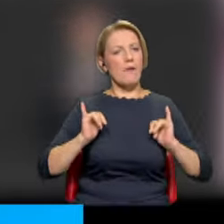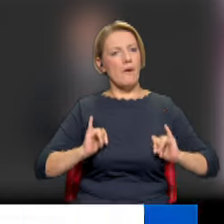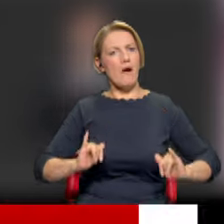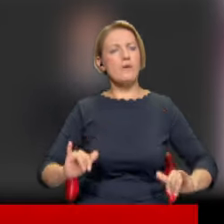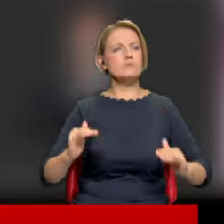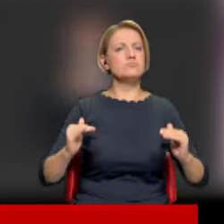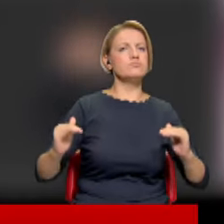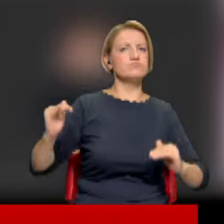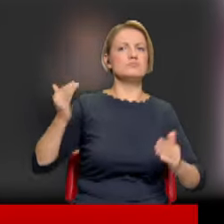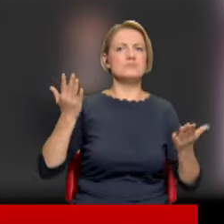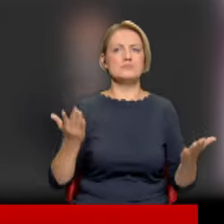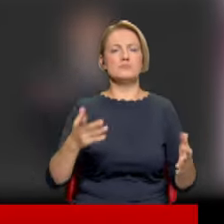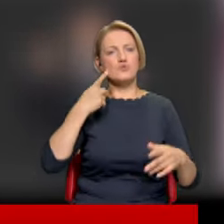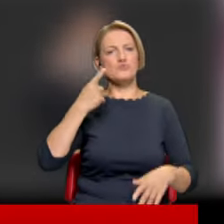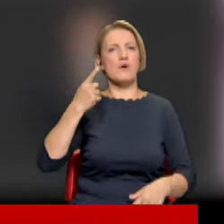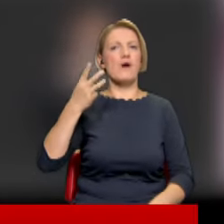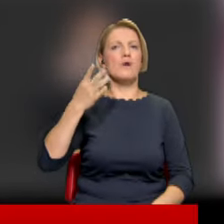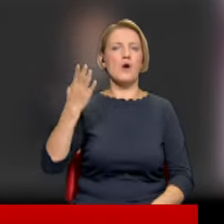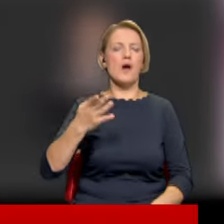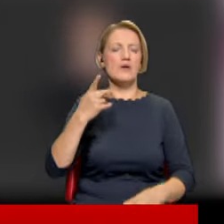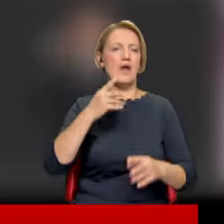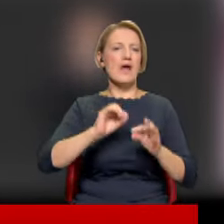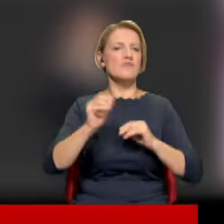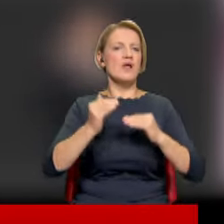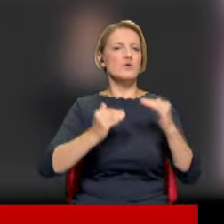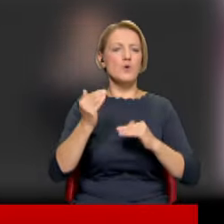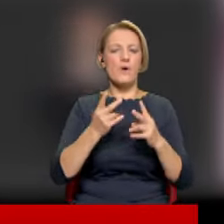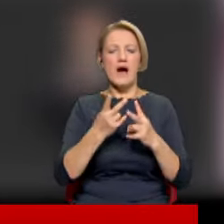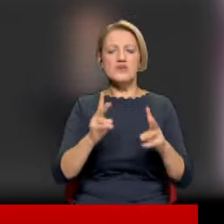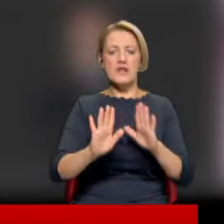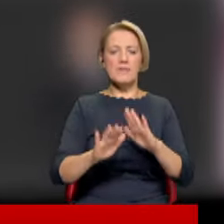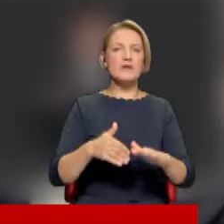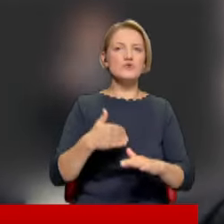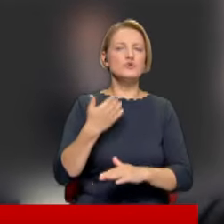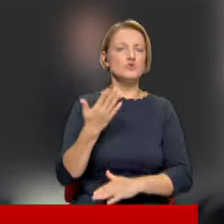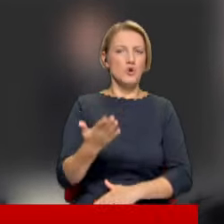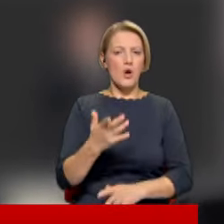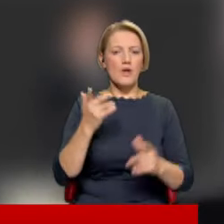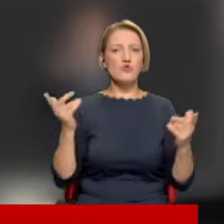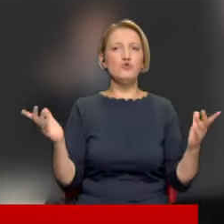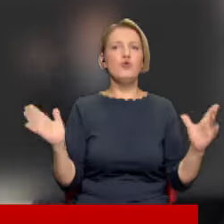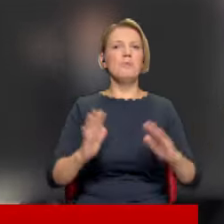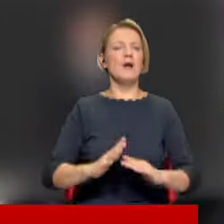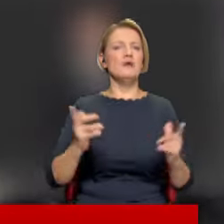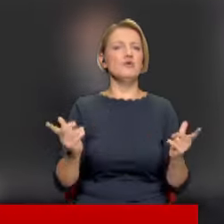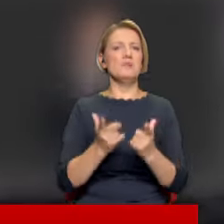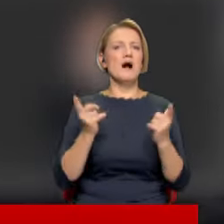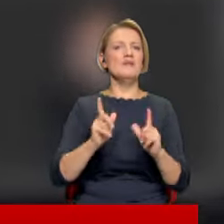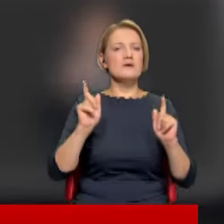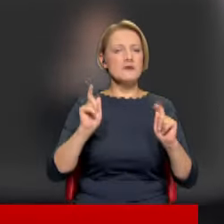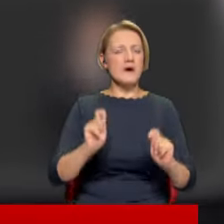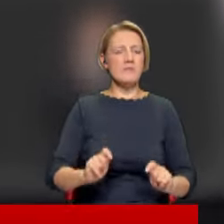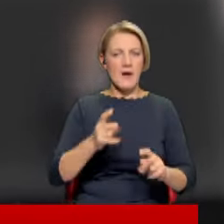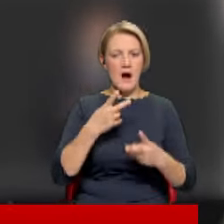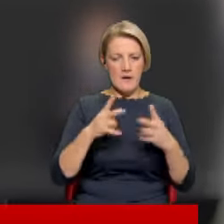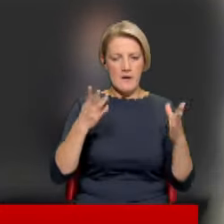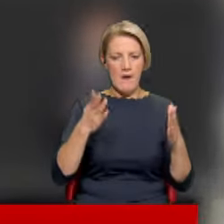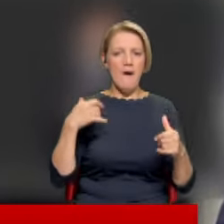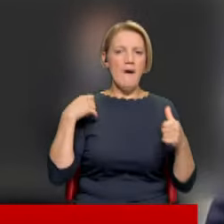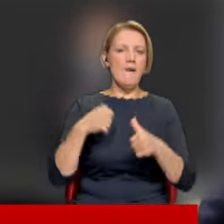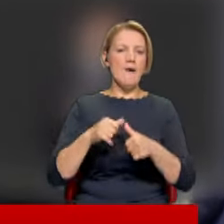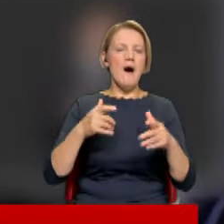artışını sağlamak Cumhurbaşkanı Erdoğan enflasyon rakamlarının açıklanmasının ardından toplanan kabine sonrası yaptığı açıklamalarda